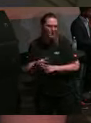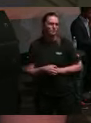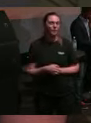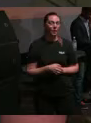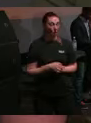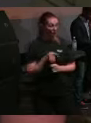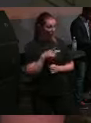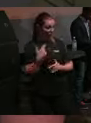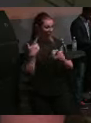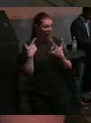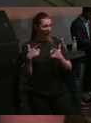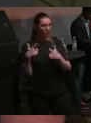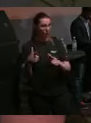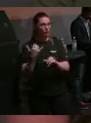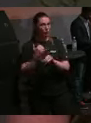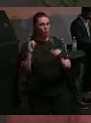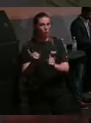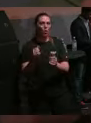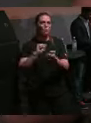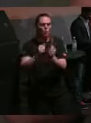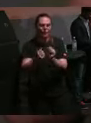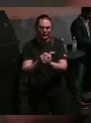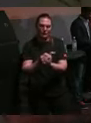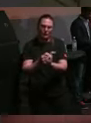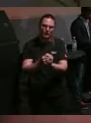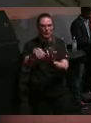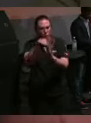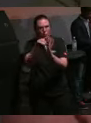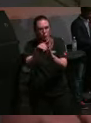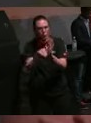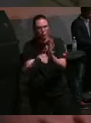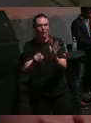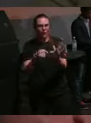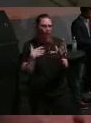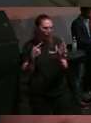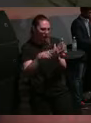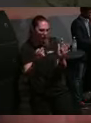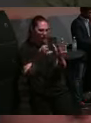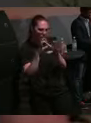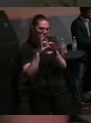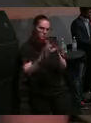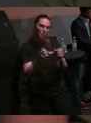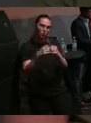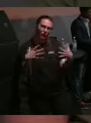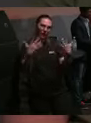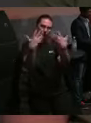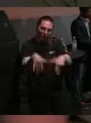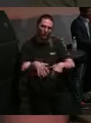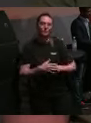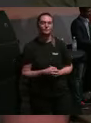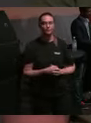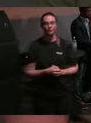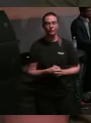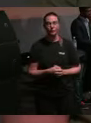da lyktes man jo gjennom veldig godt politisk håndverk å stille krav når man behandlet PUD-en, altså plan for utvikling og drift, i Stortinget. Så hadde